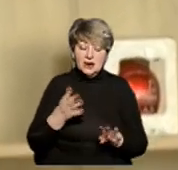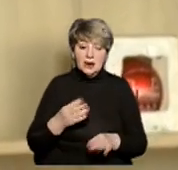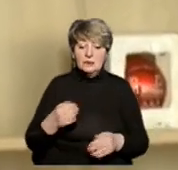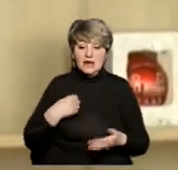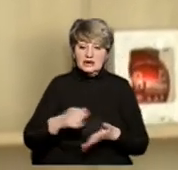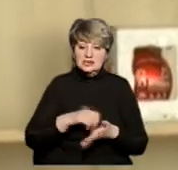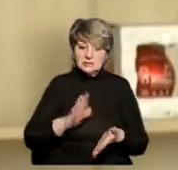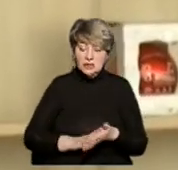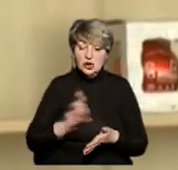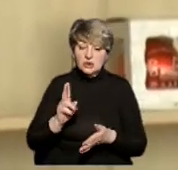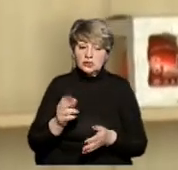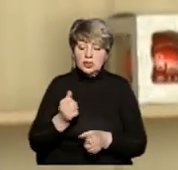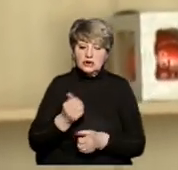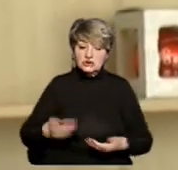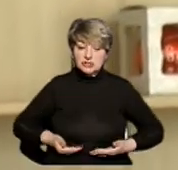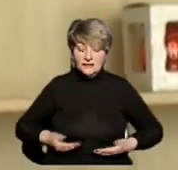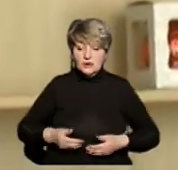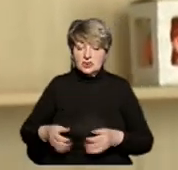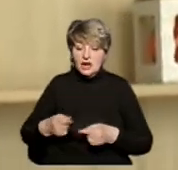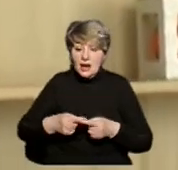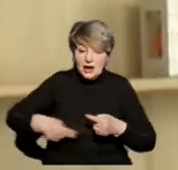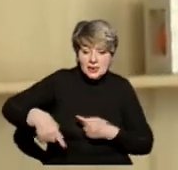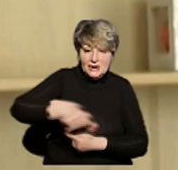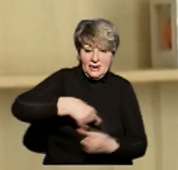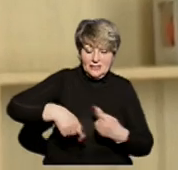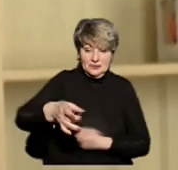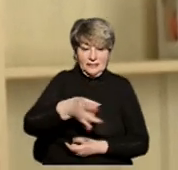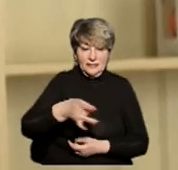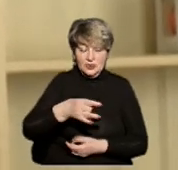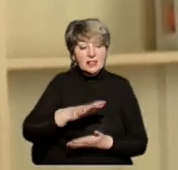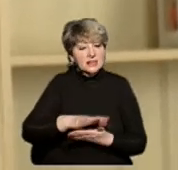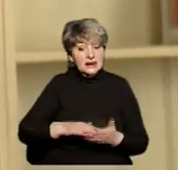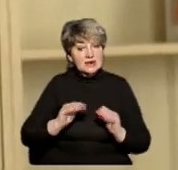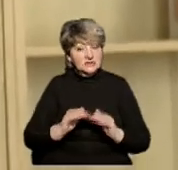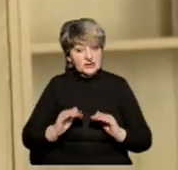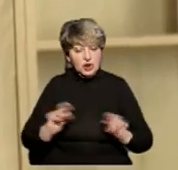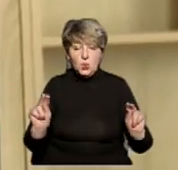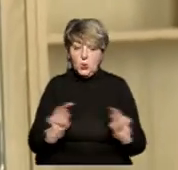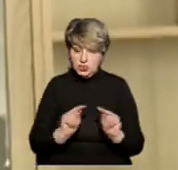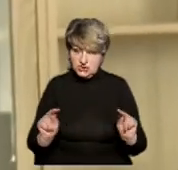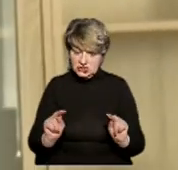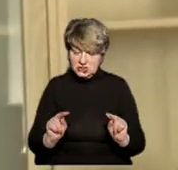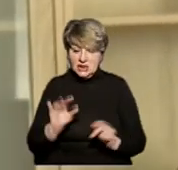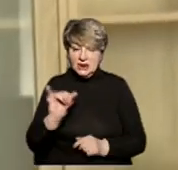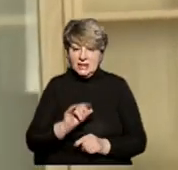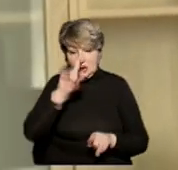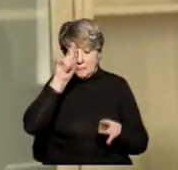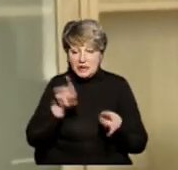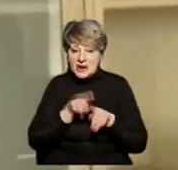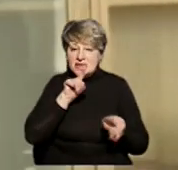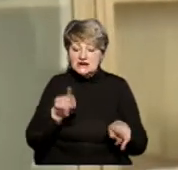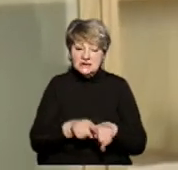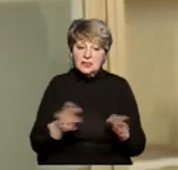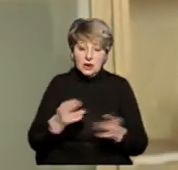хто проживає в межах мікрорайону. Далі ми зараховуємо дітей, вчителів. І тих братики, сестрички,